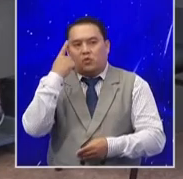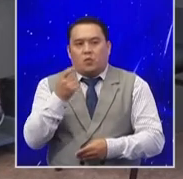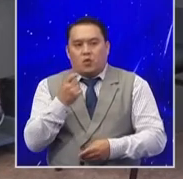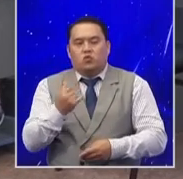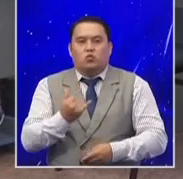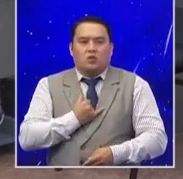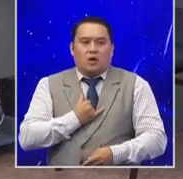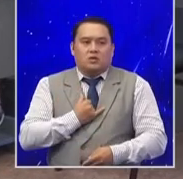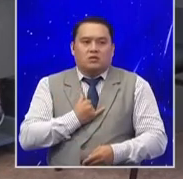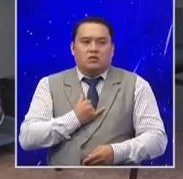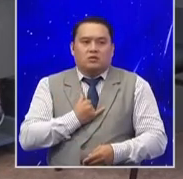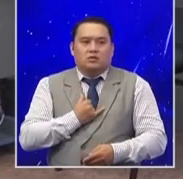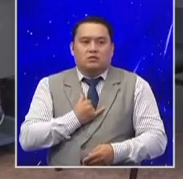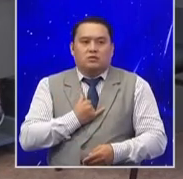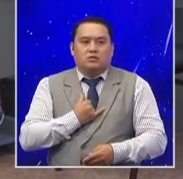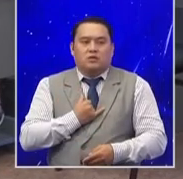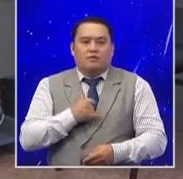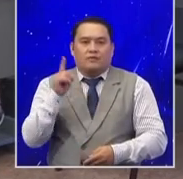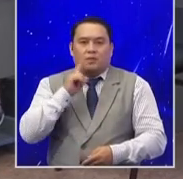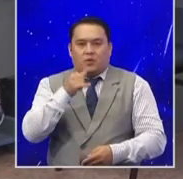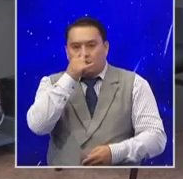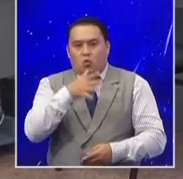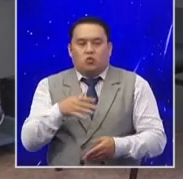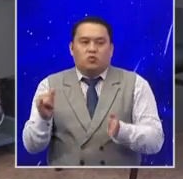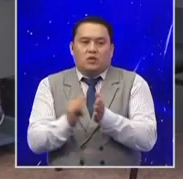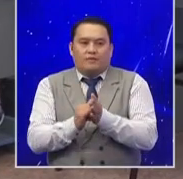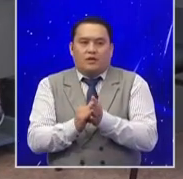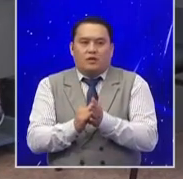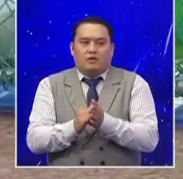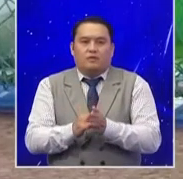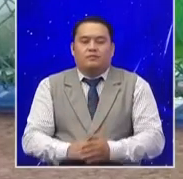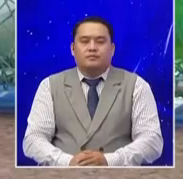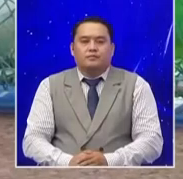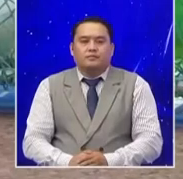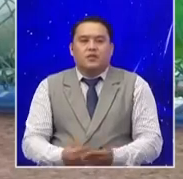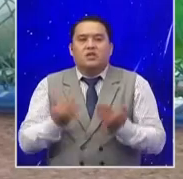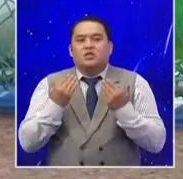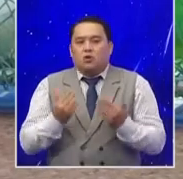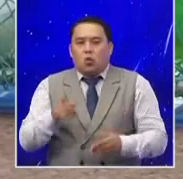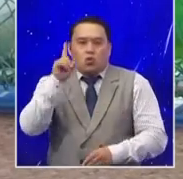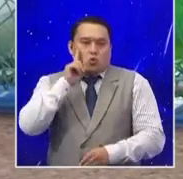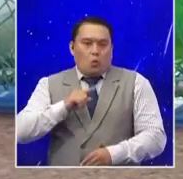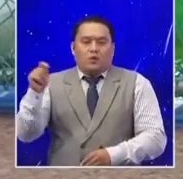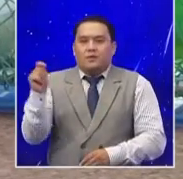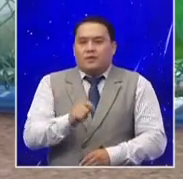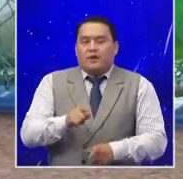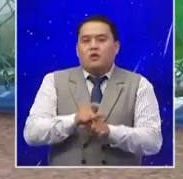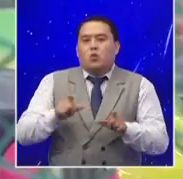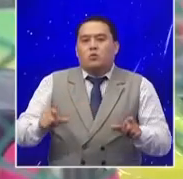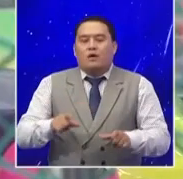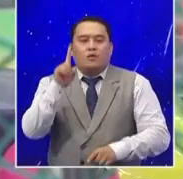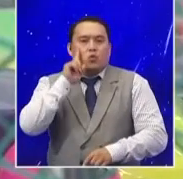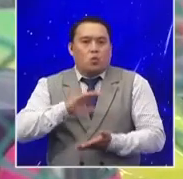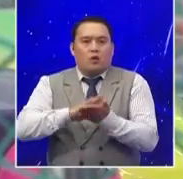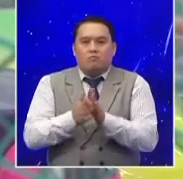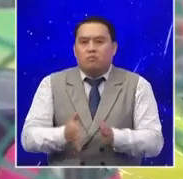просто с поставщиками чуть-чуть это время мы не смогли. Но это будет со временем. На сегодняшний день для удобного пребывания граждан имеется